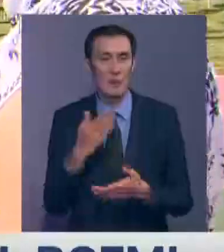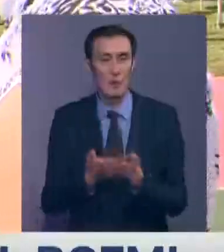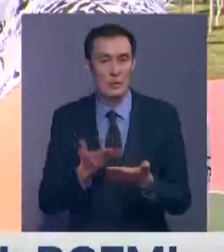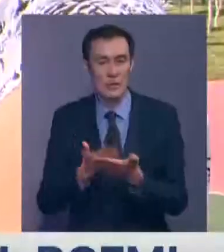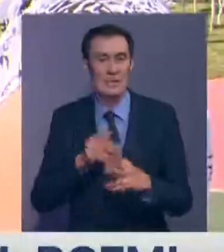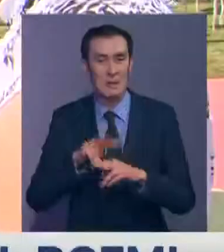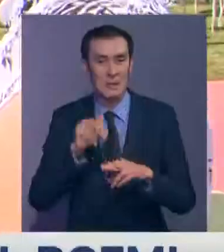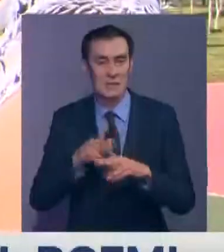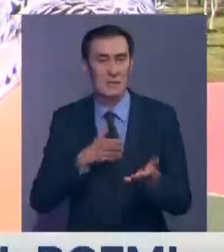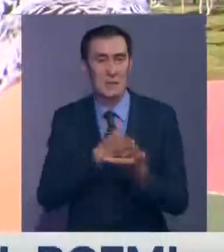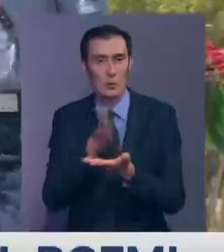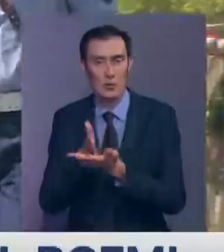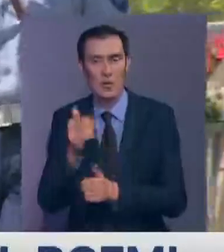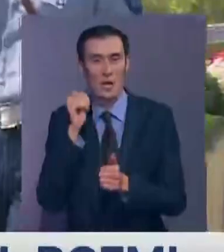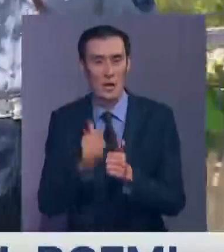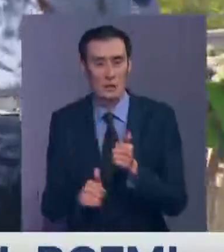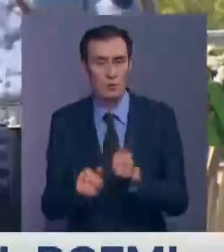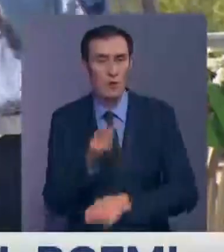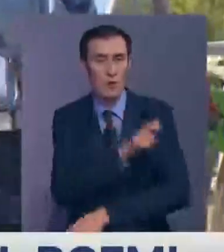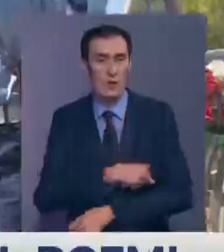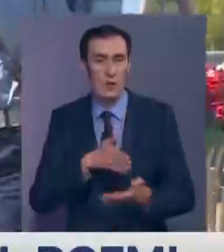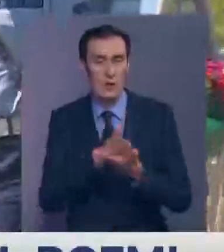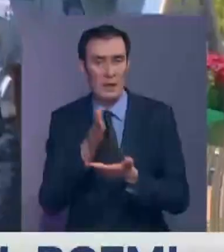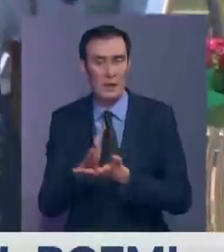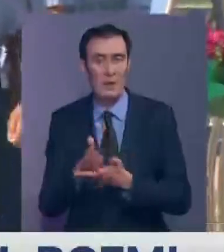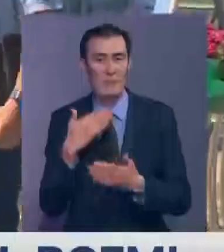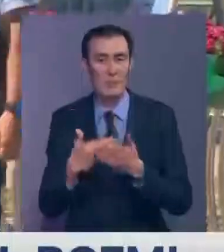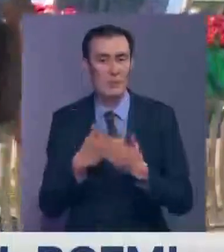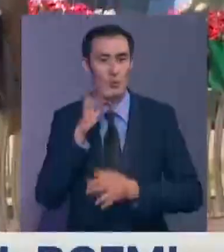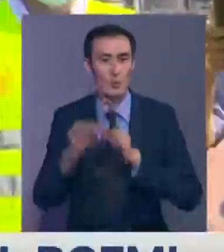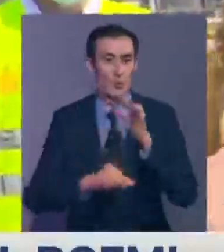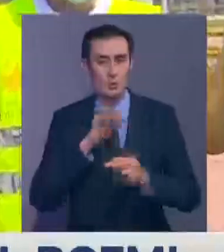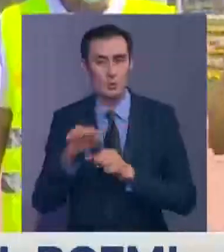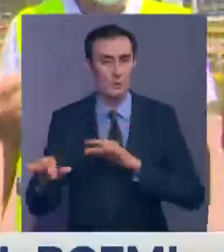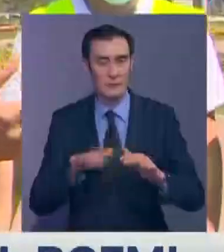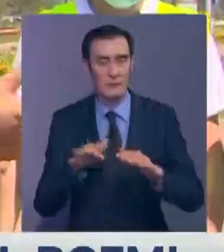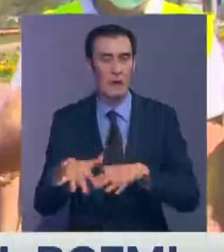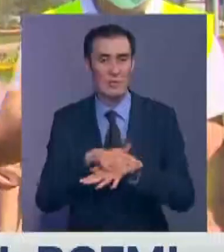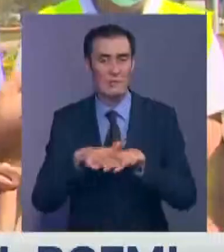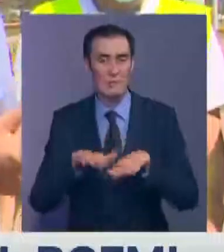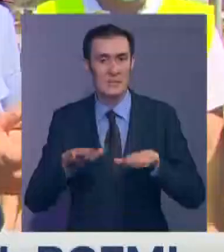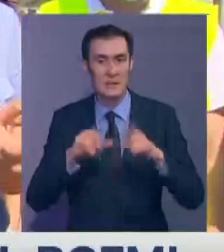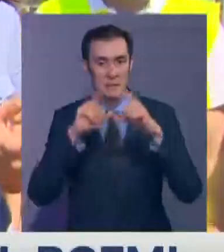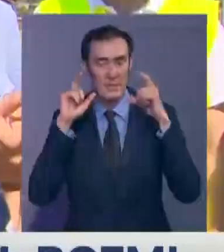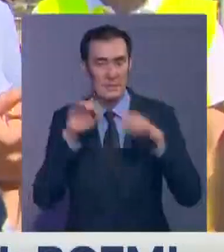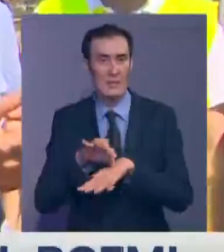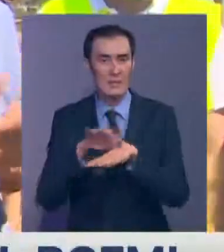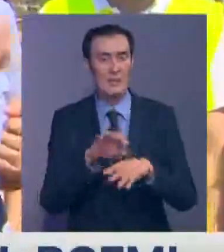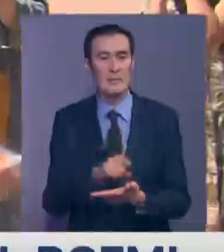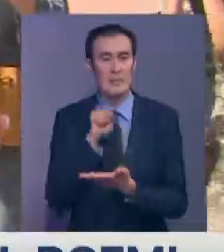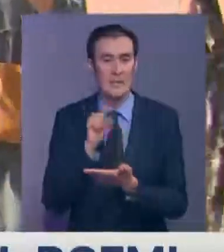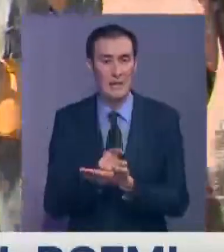рекомендациями полицейские подходят каждому. Рейды по всей стране идут почти круглосуточно. В общественном месте маски носить